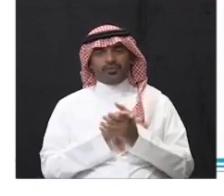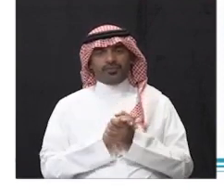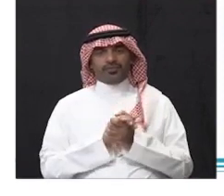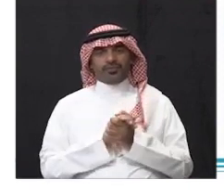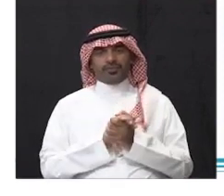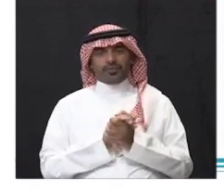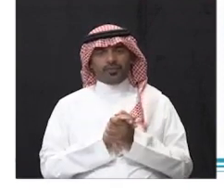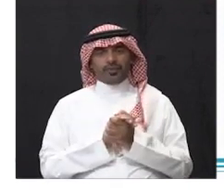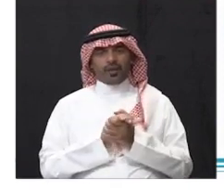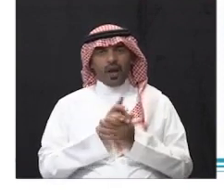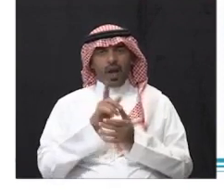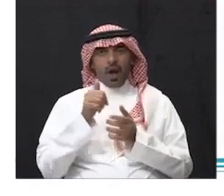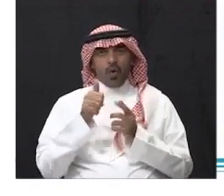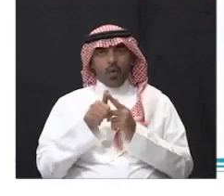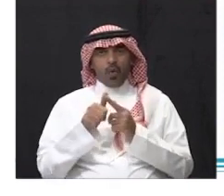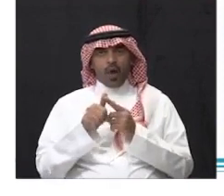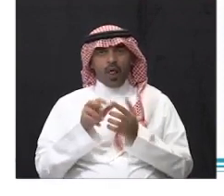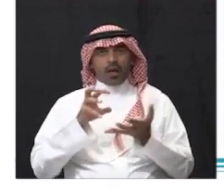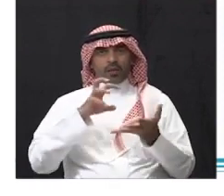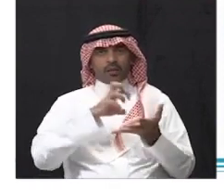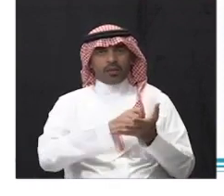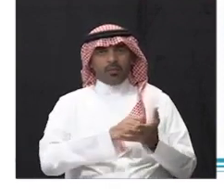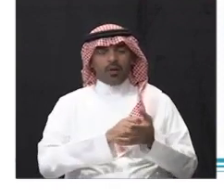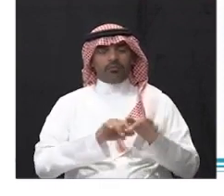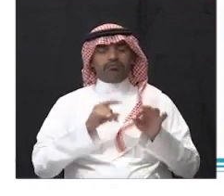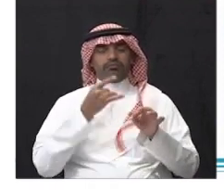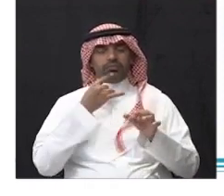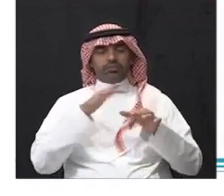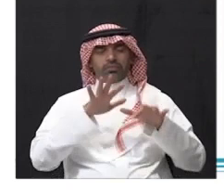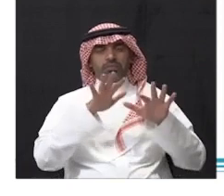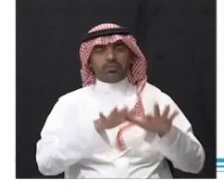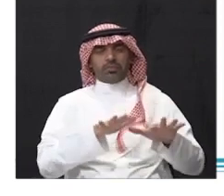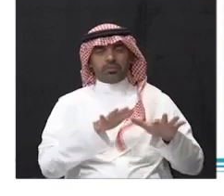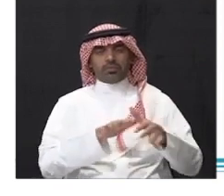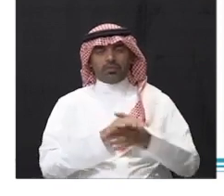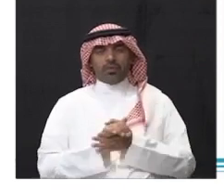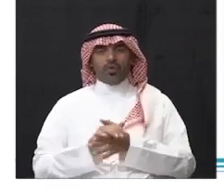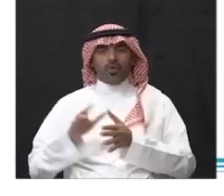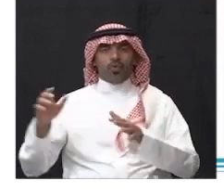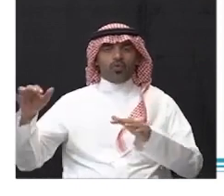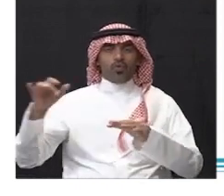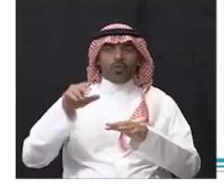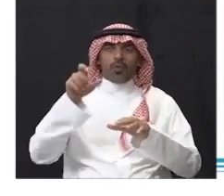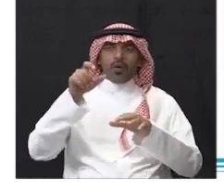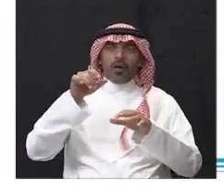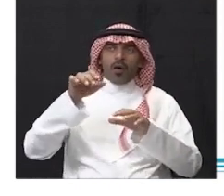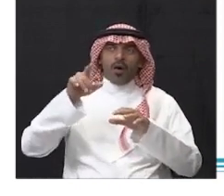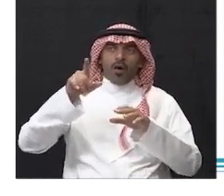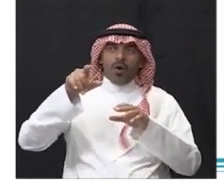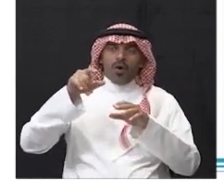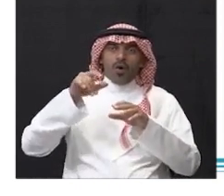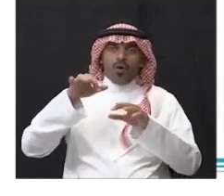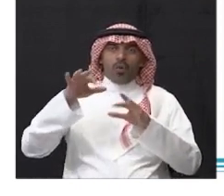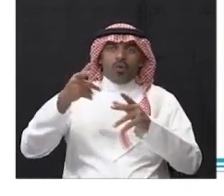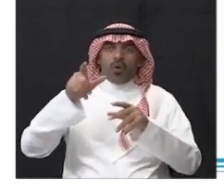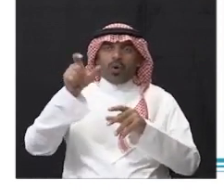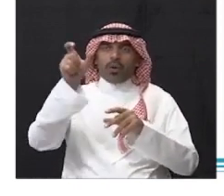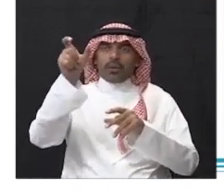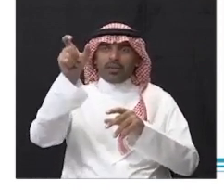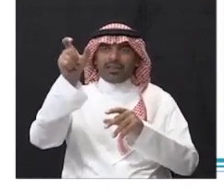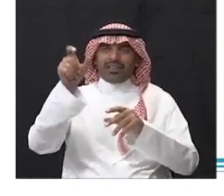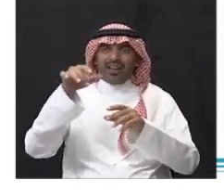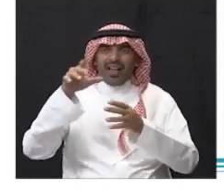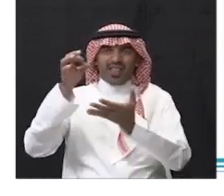الاستعمار الاستيطاني تعريفه: هجرة مجموعات من سكان دولة أجنبية قوية إلى أخرى ضعيفة